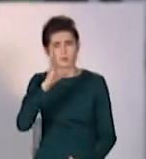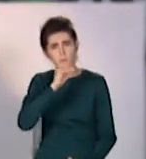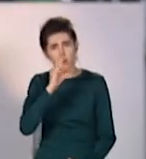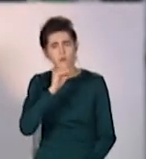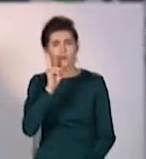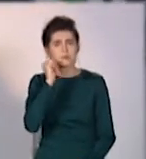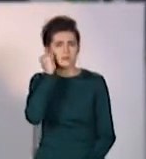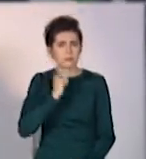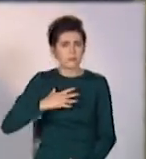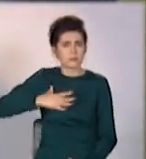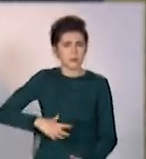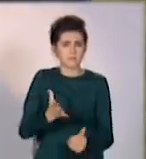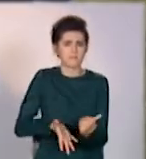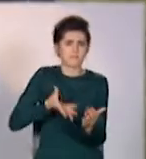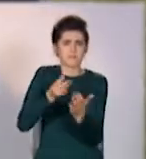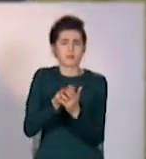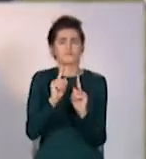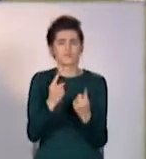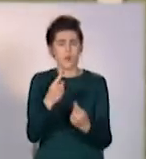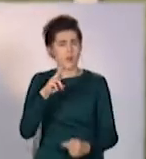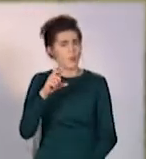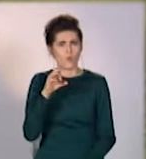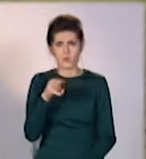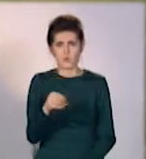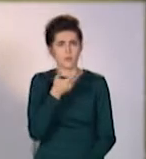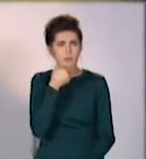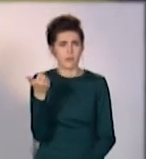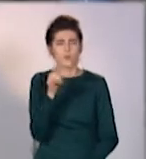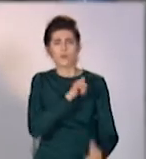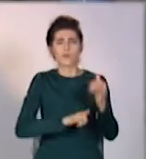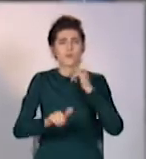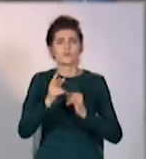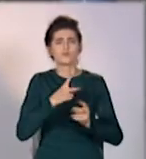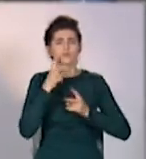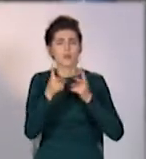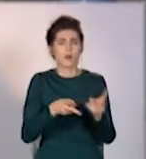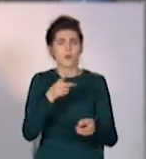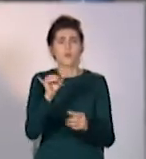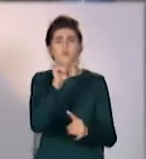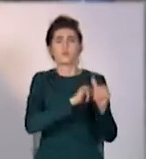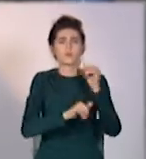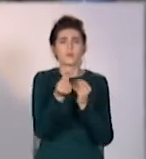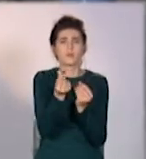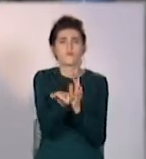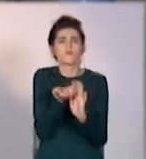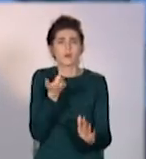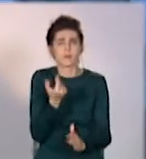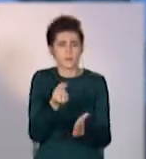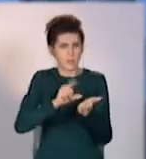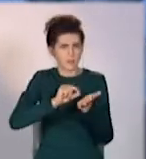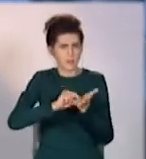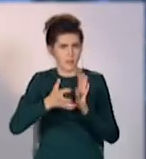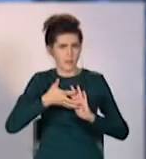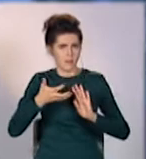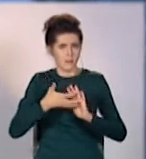проїзд, бо пільг їм не надають. Скажеться, не знають, де шукати додаткові кошти на квитки. Пенсії не вистачає. 8